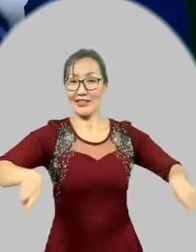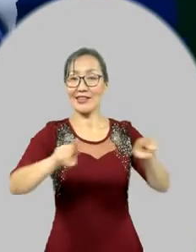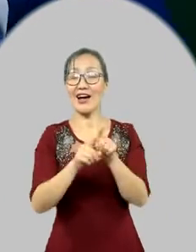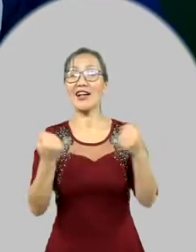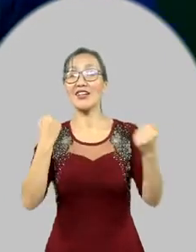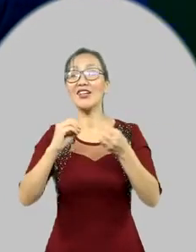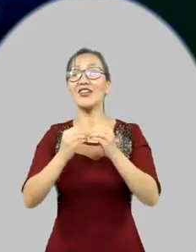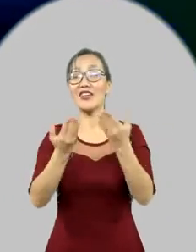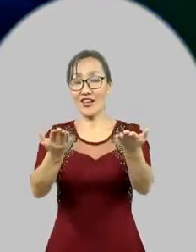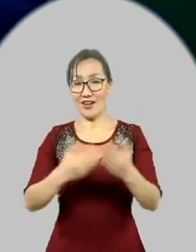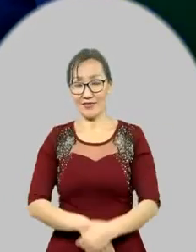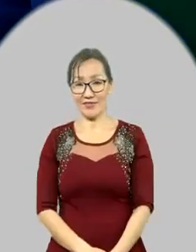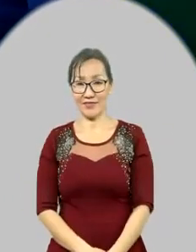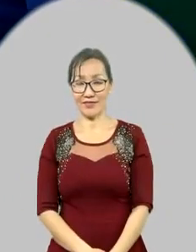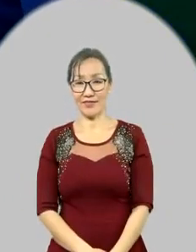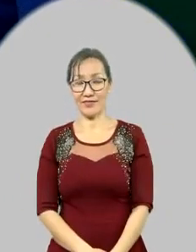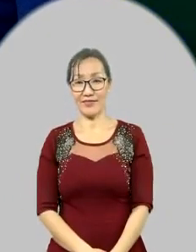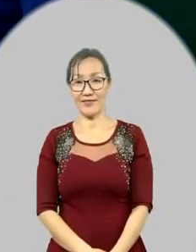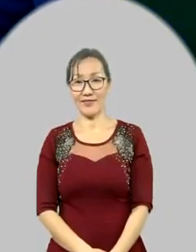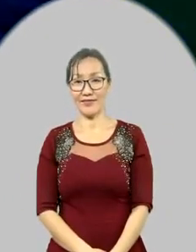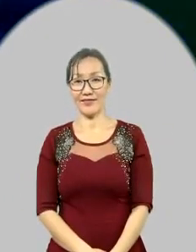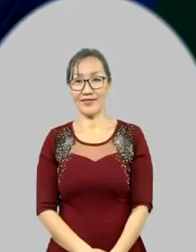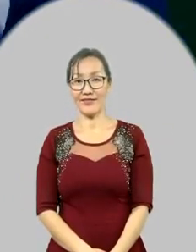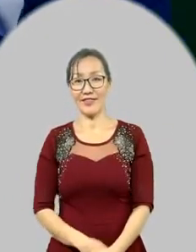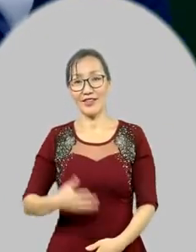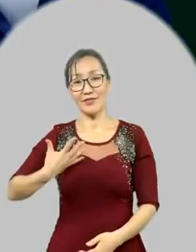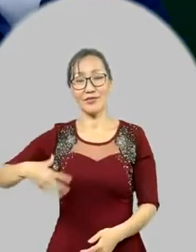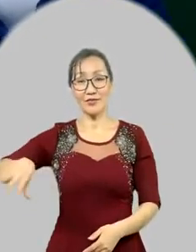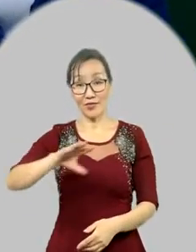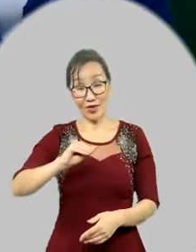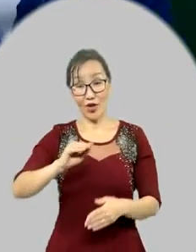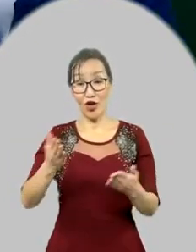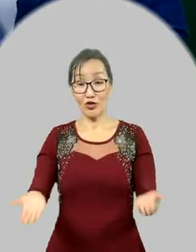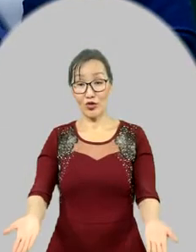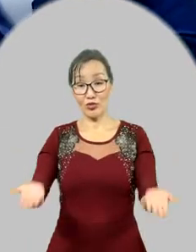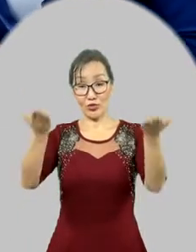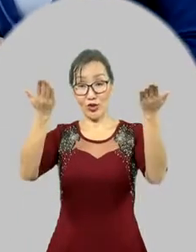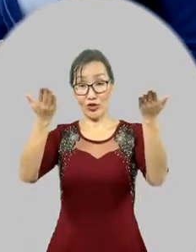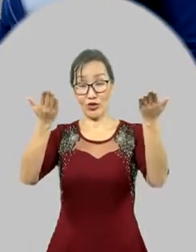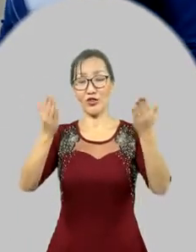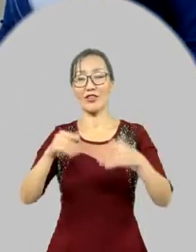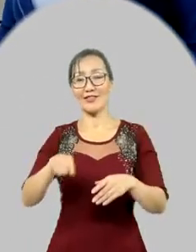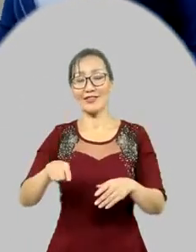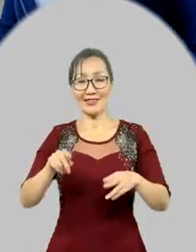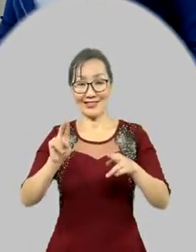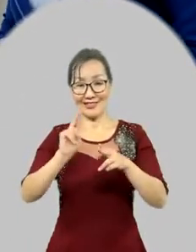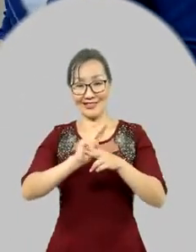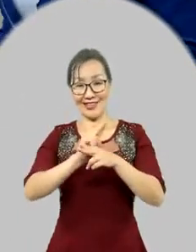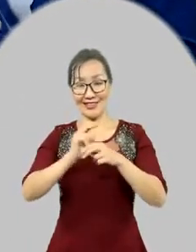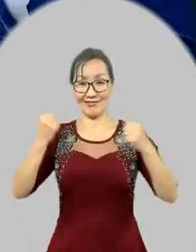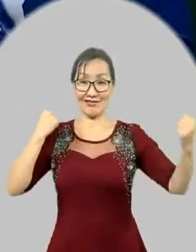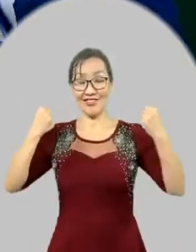хүүхдүүдээ хөдөлгөөнийг дагаад хийгээрэй. За бүгдээрээ суудлаасаа босоод энэ дасгалыг хийхэд бэлтгээрэй.